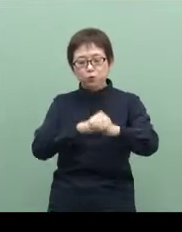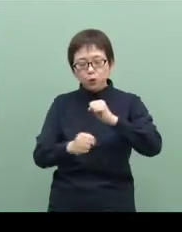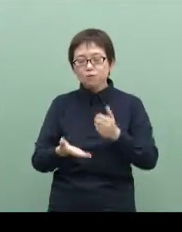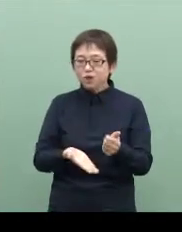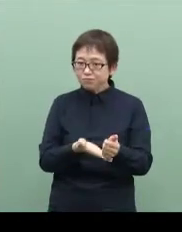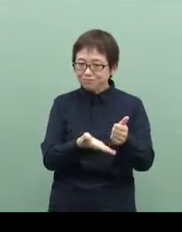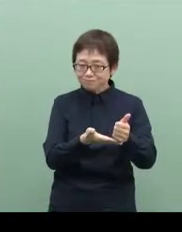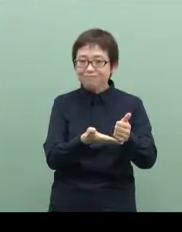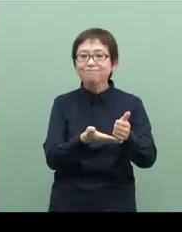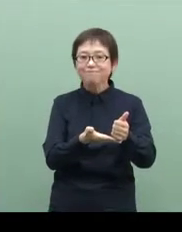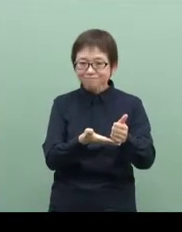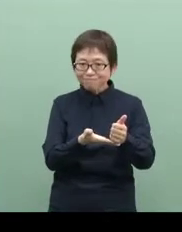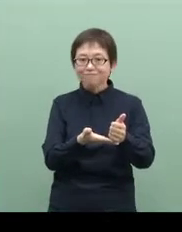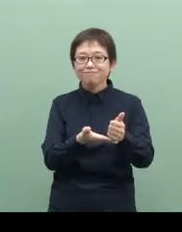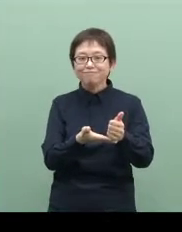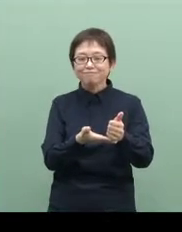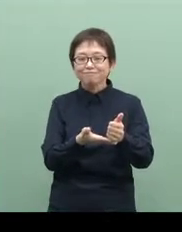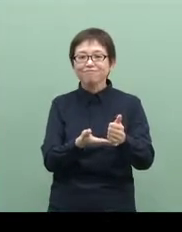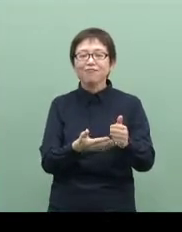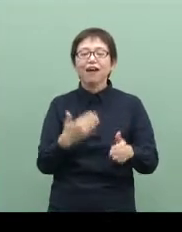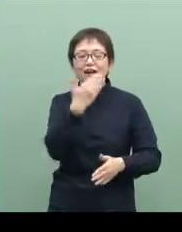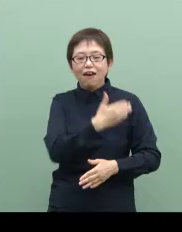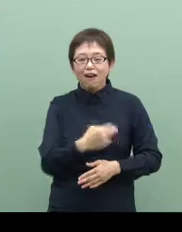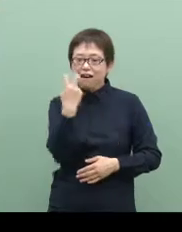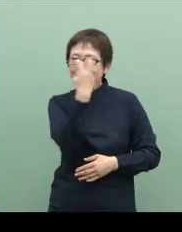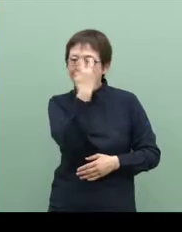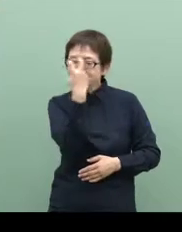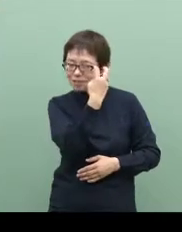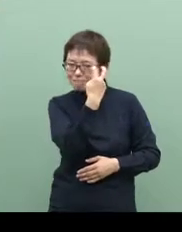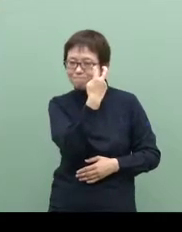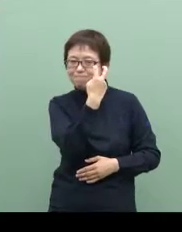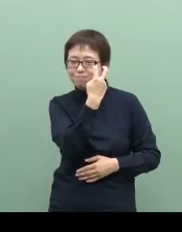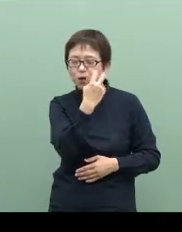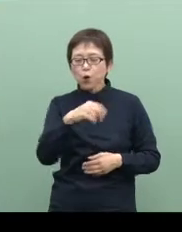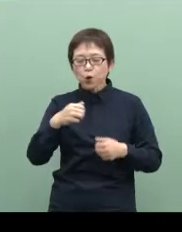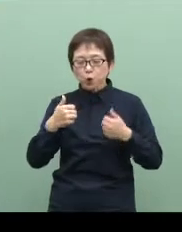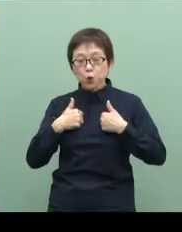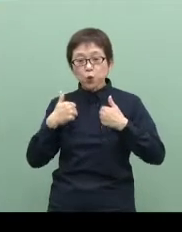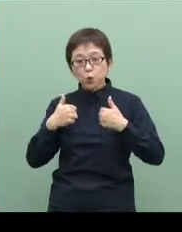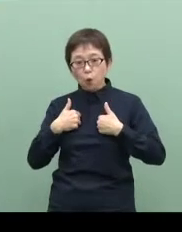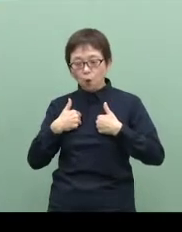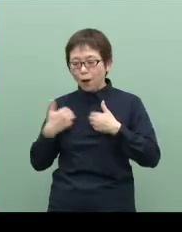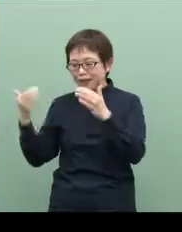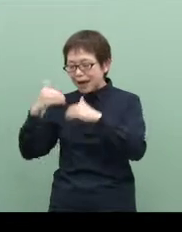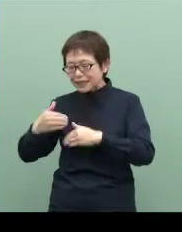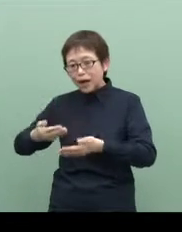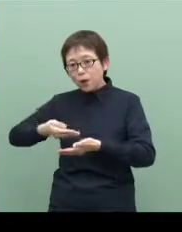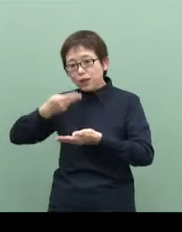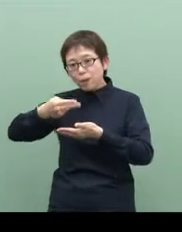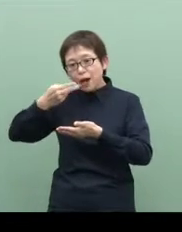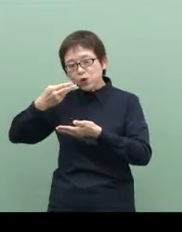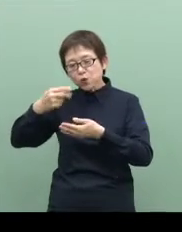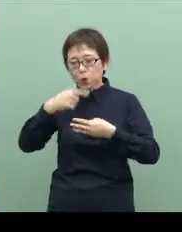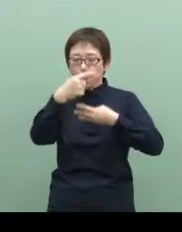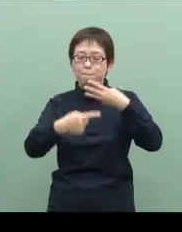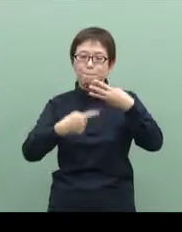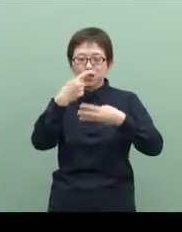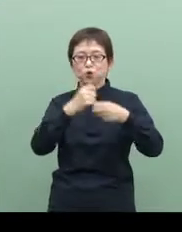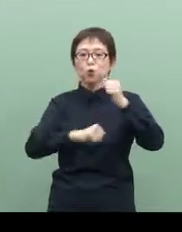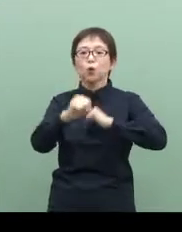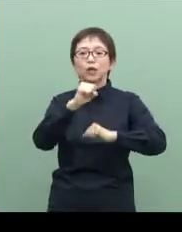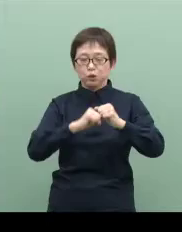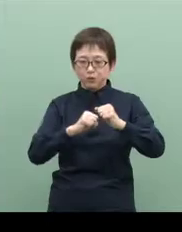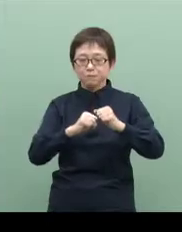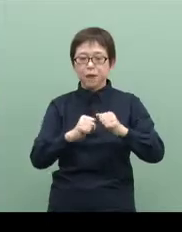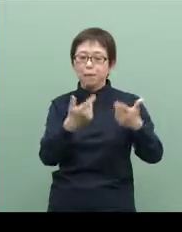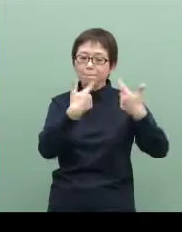動を推進しています。県民の課題である健診、運動、野菜の摂取、この3つの取り組みのことです。